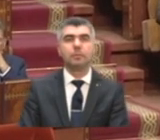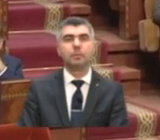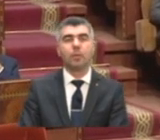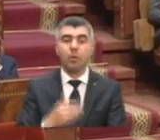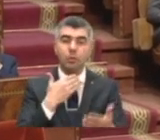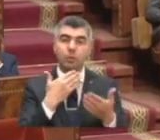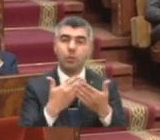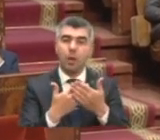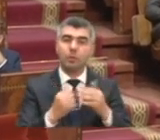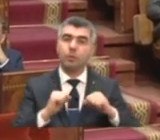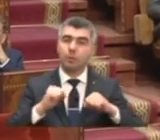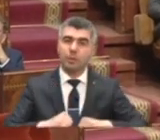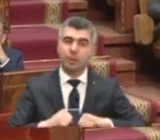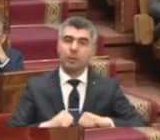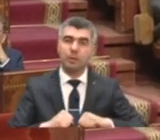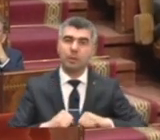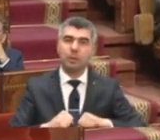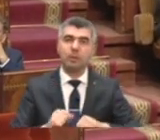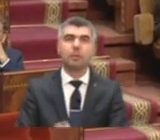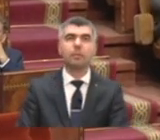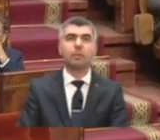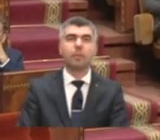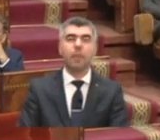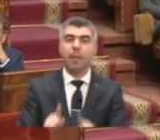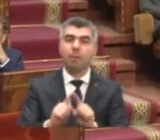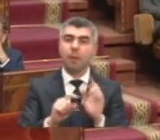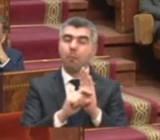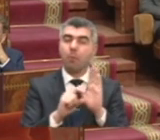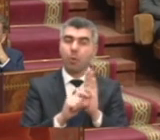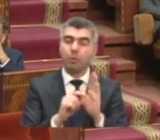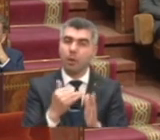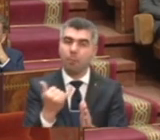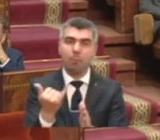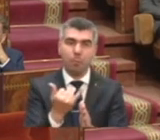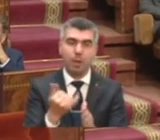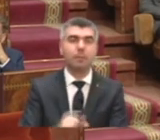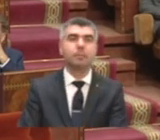شكرا على الاستجابة لهذه أولا لقبول كل هذا الموضوع، موضوع مهم جدا.